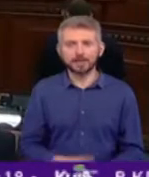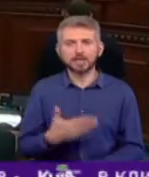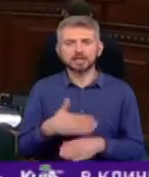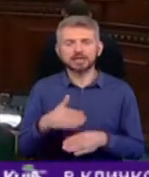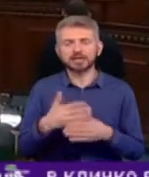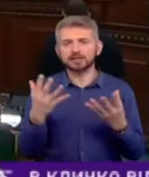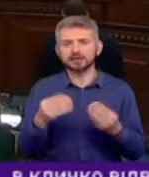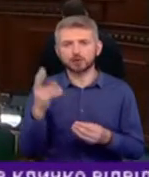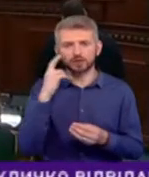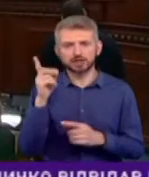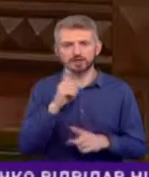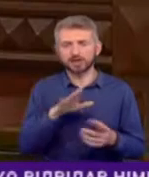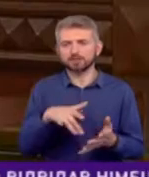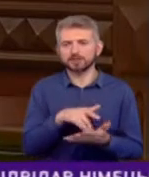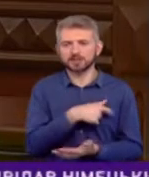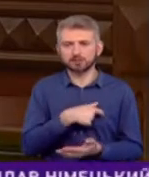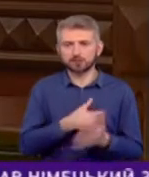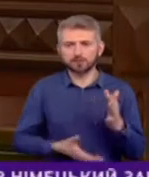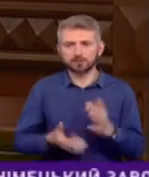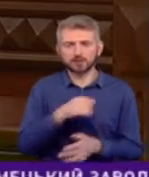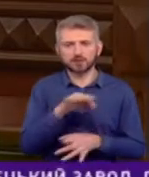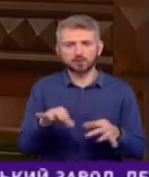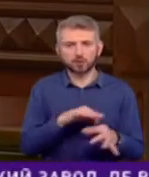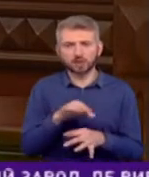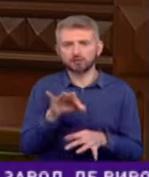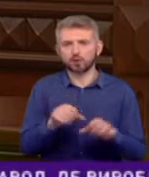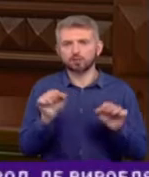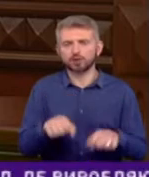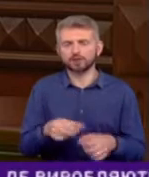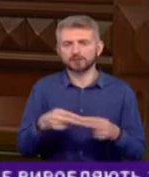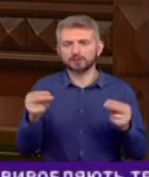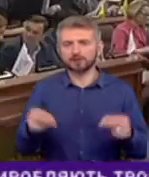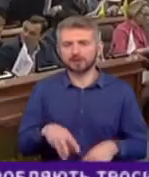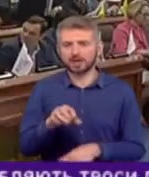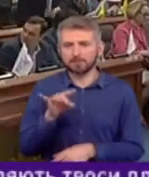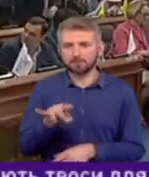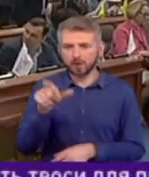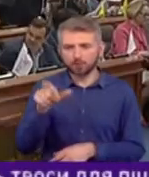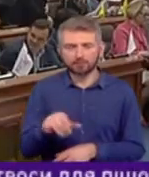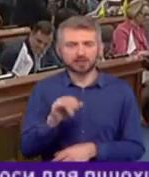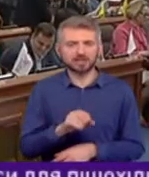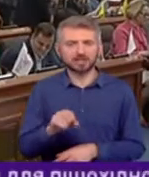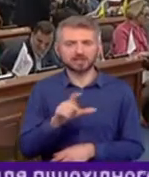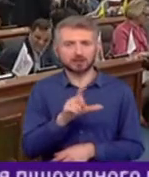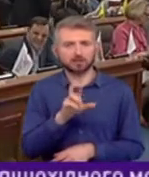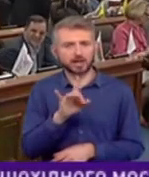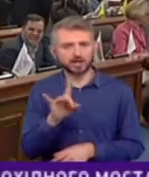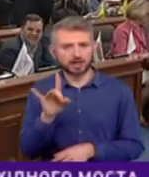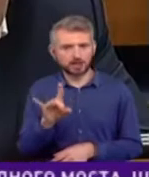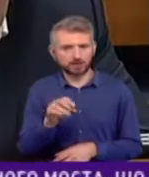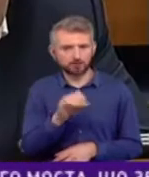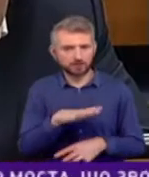Кредитний день у Київраді. Міські обранці підтримали проекти про можливість підписання мером і Європейським банком реконструкції та